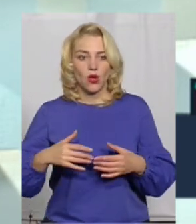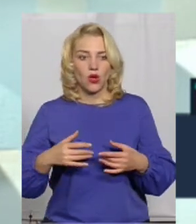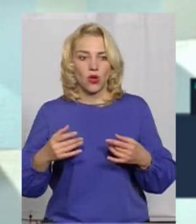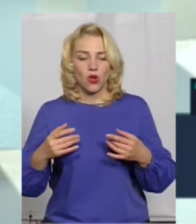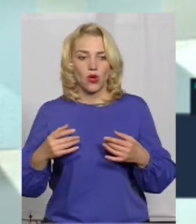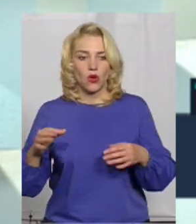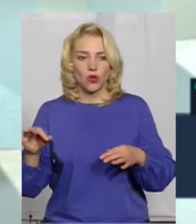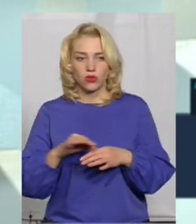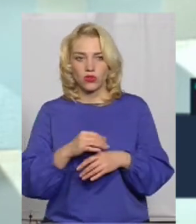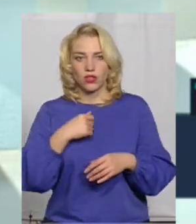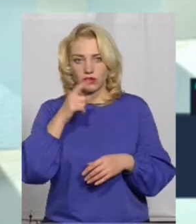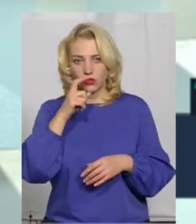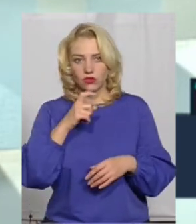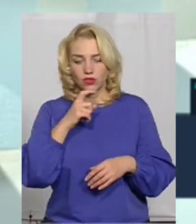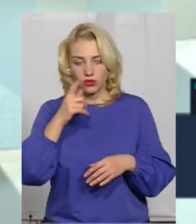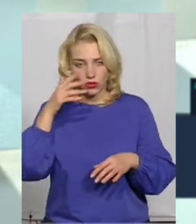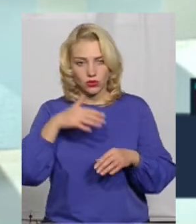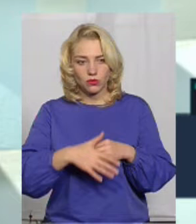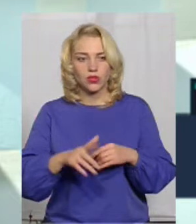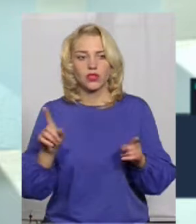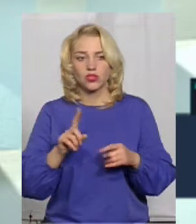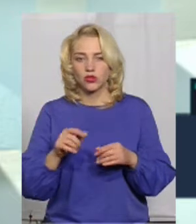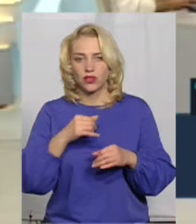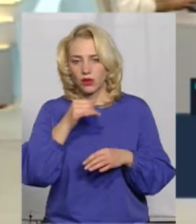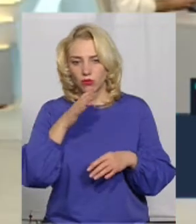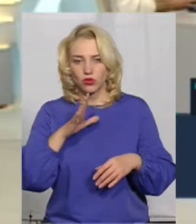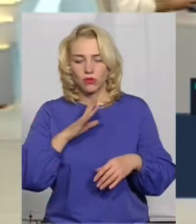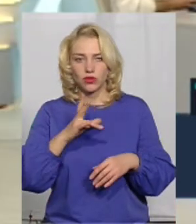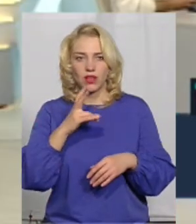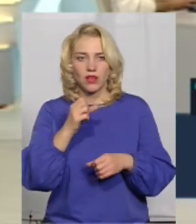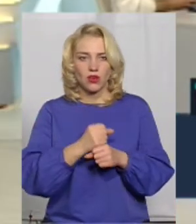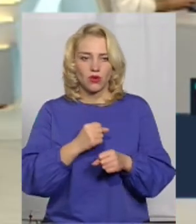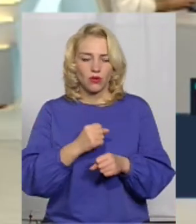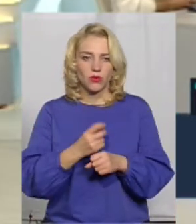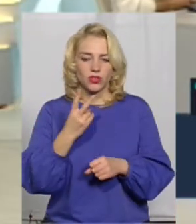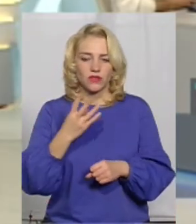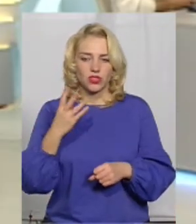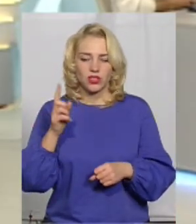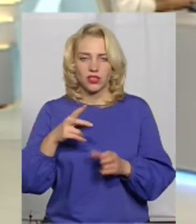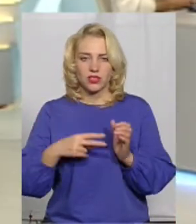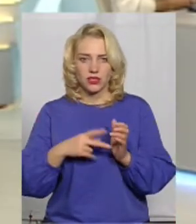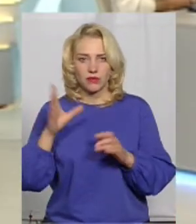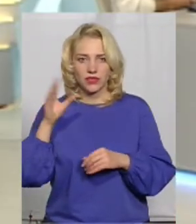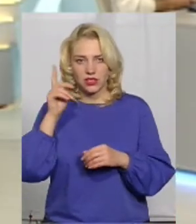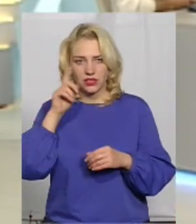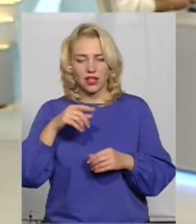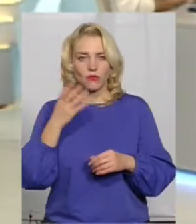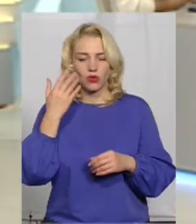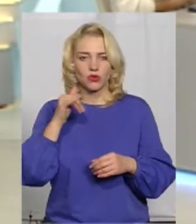що я не могла бути на роботі 24/7, тому що всі ми знаємо, жінки, що таке токсикоз, коли тебе нудить і ти не хочеш просто